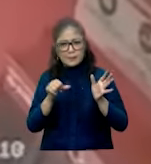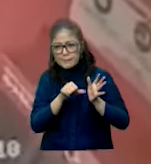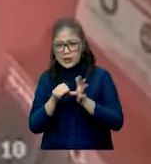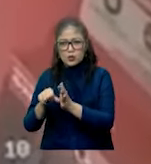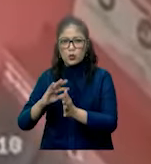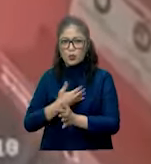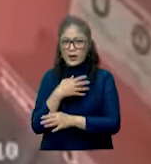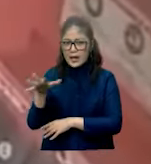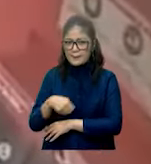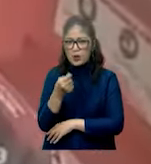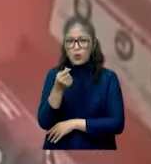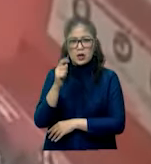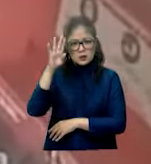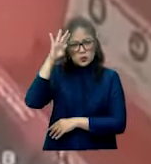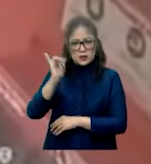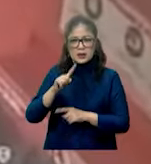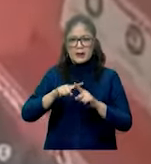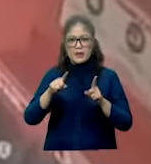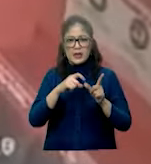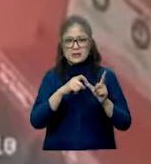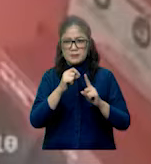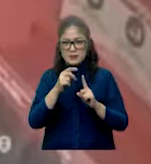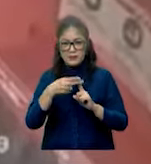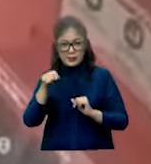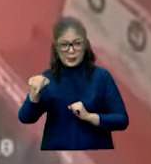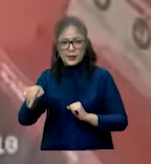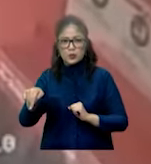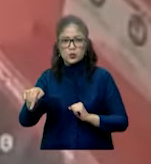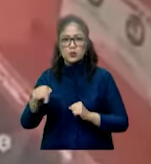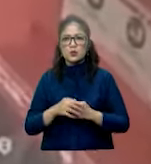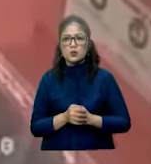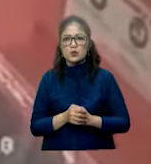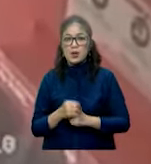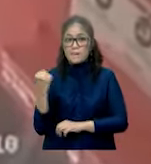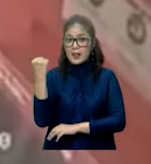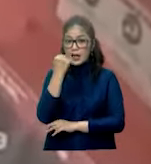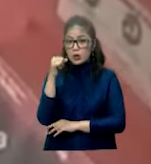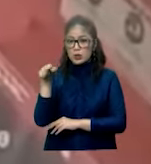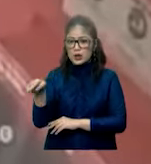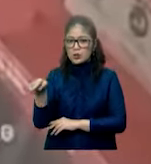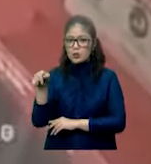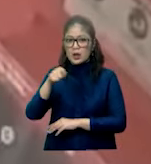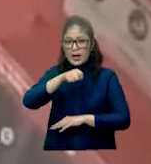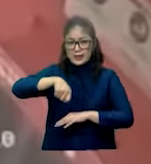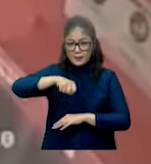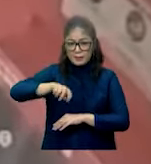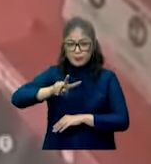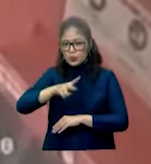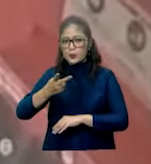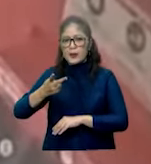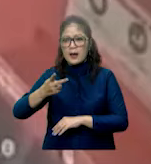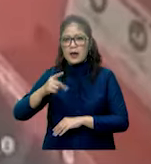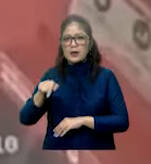uang di mesin ATM SPBU Panembong, Cianjur, Jawa Barat. Pelaku kemudian menukar kartu ATM milik korban, lalu